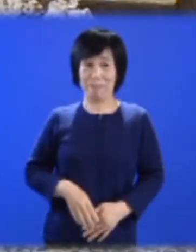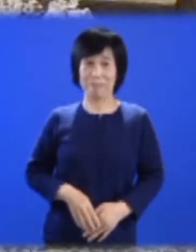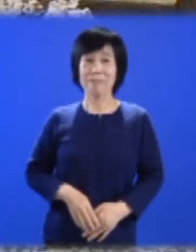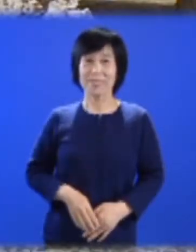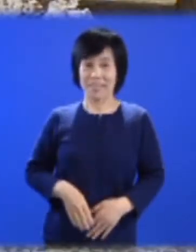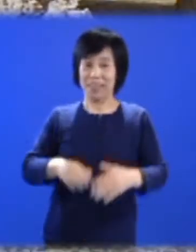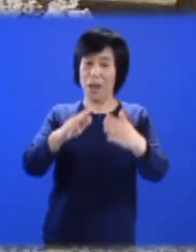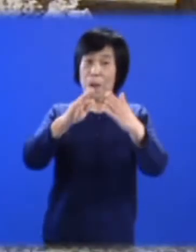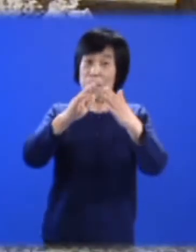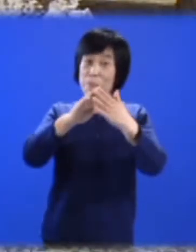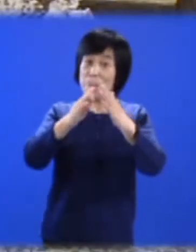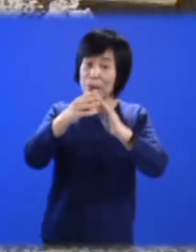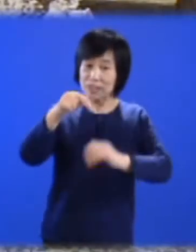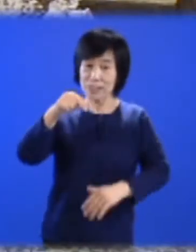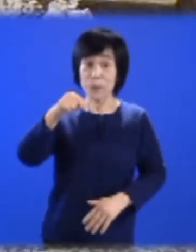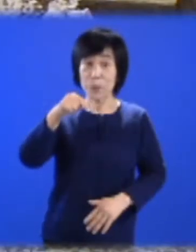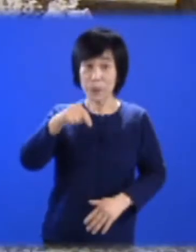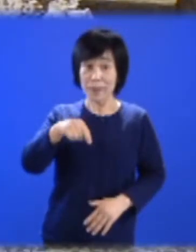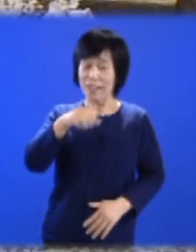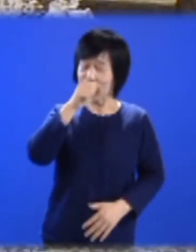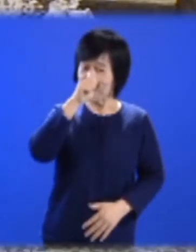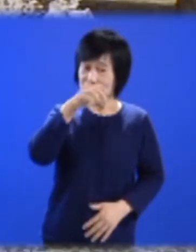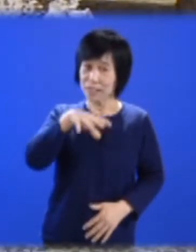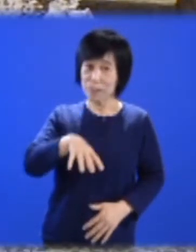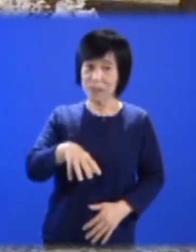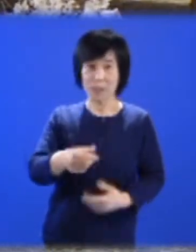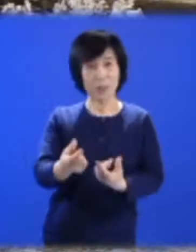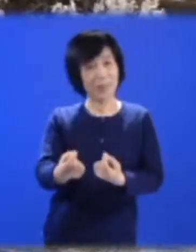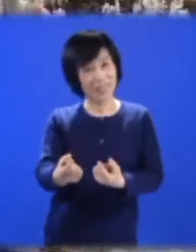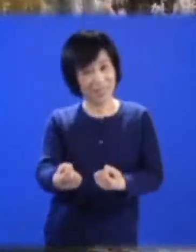街中にこんな場所があるっていいですね。